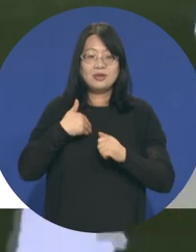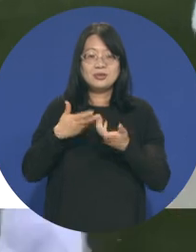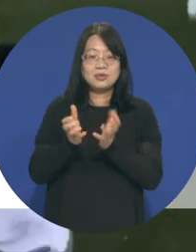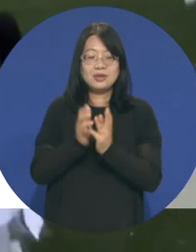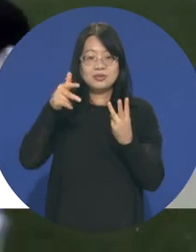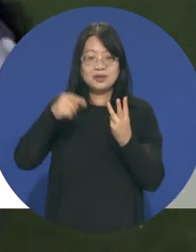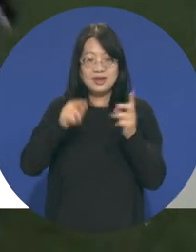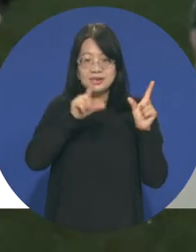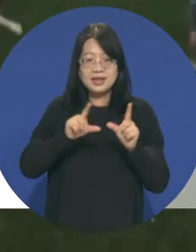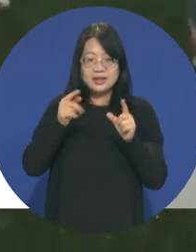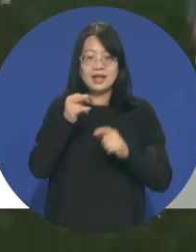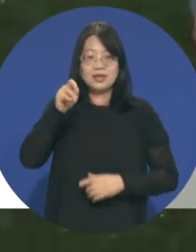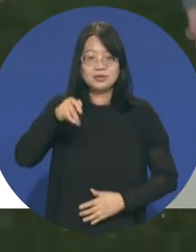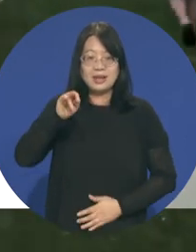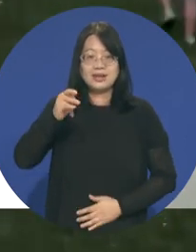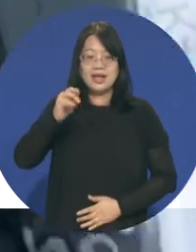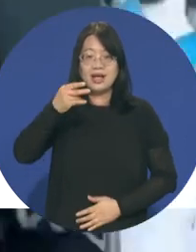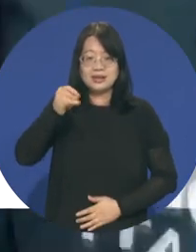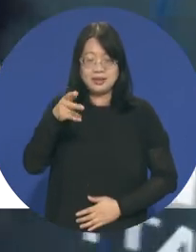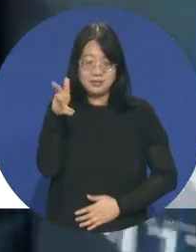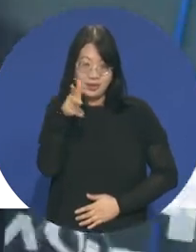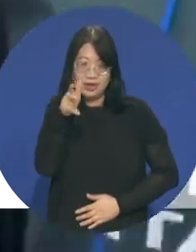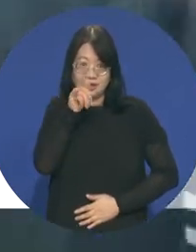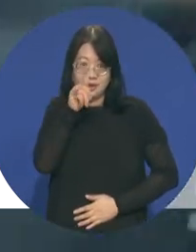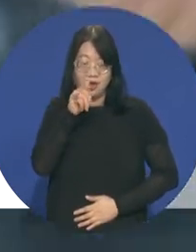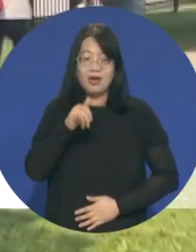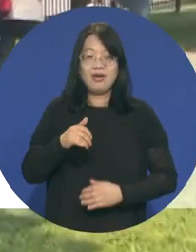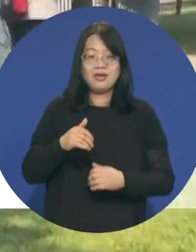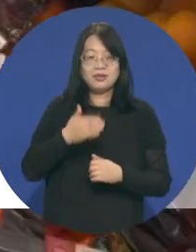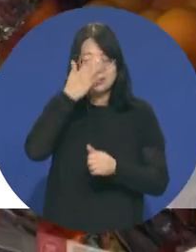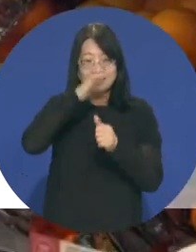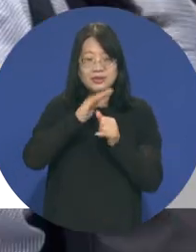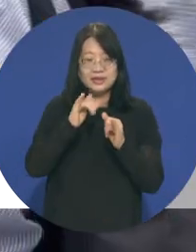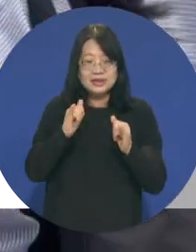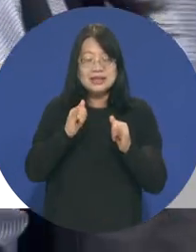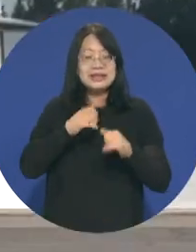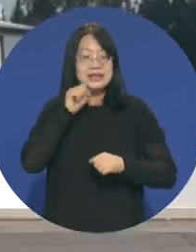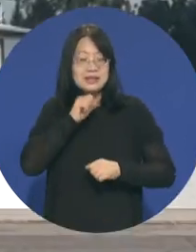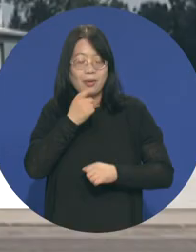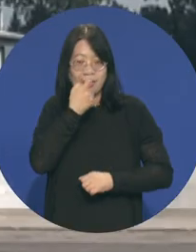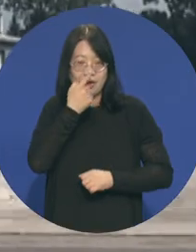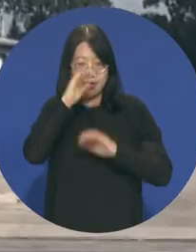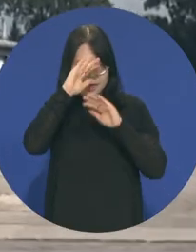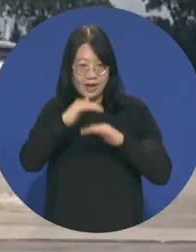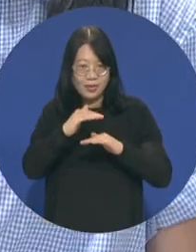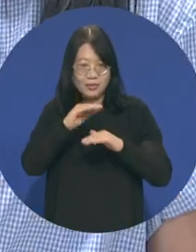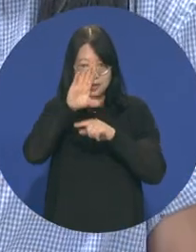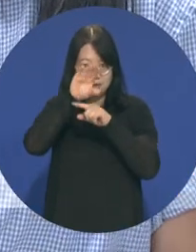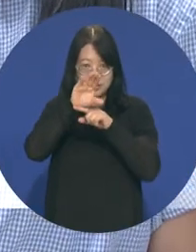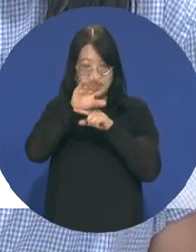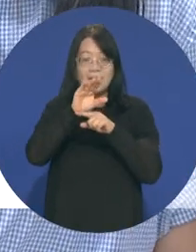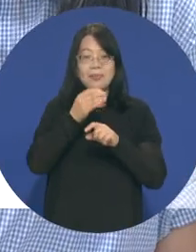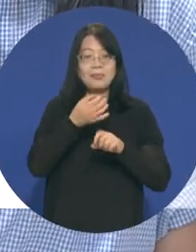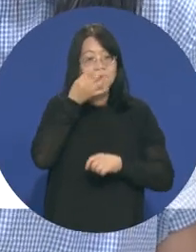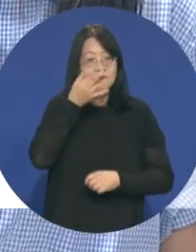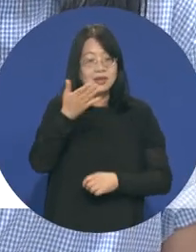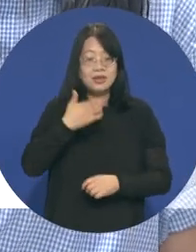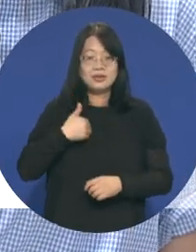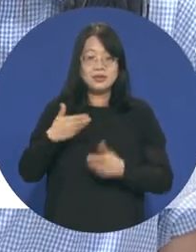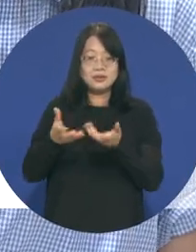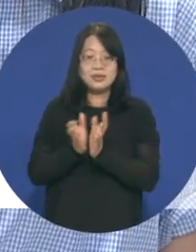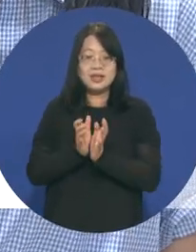촬영해서 아이들이 어떤 생활을 했는지, 어떤 걸 즐겼는지, 무엇을 배웠는지를 영상으로 담아냈습니다. 저희